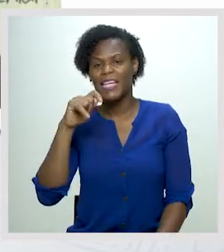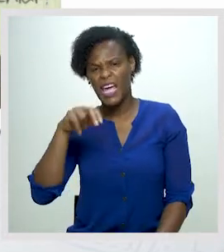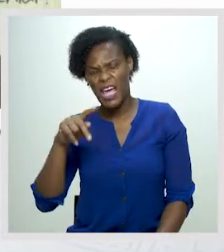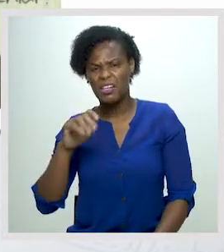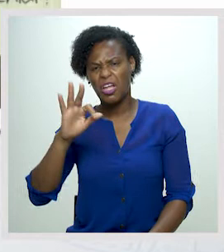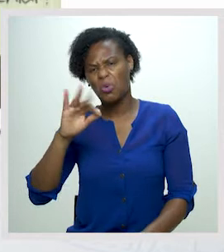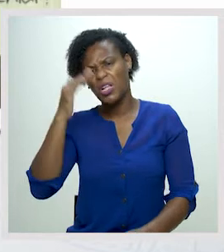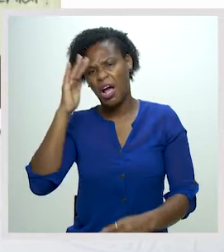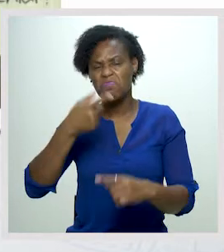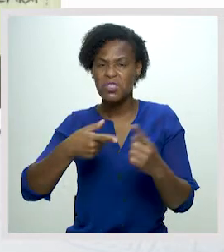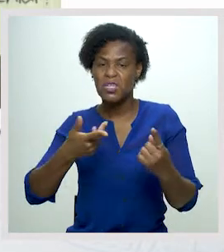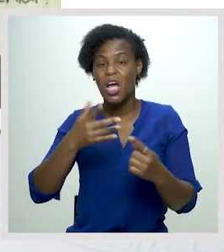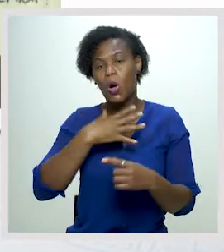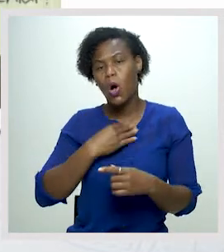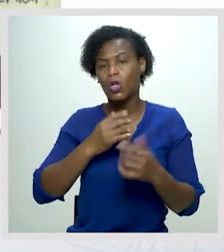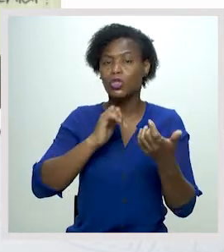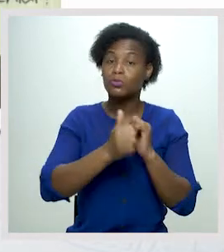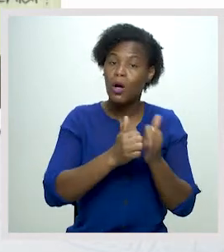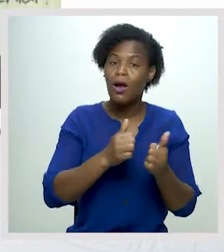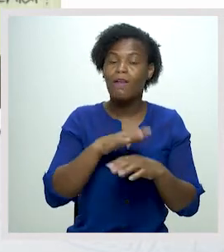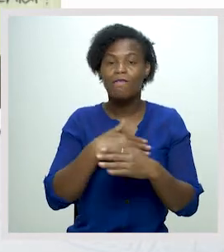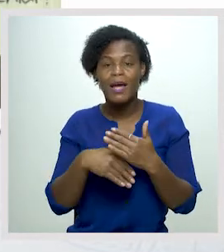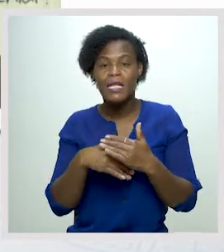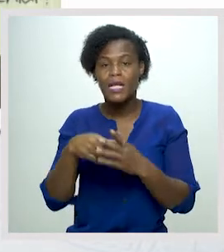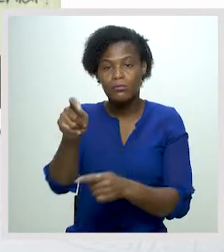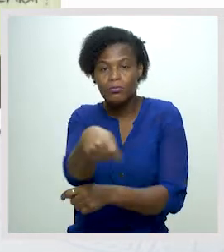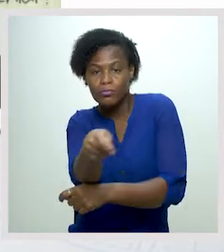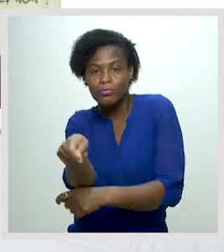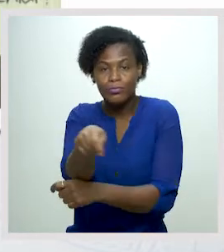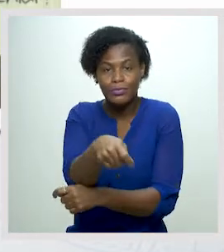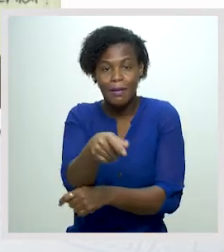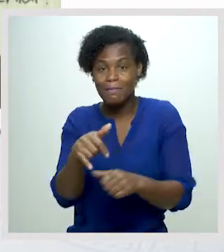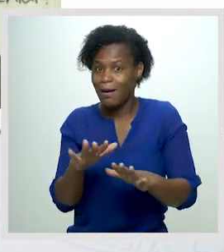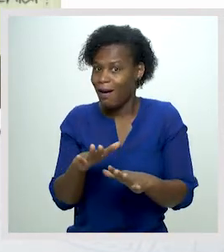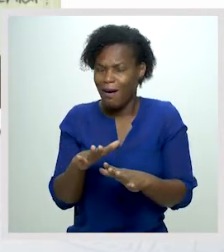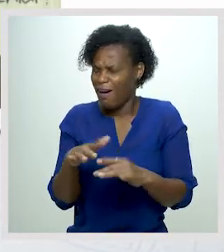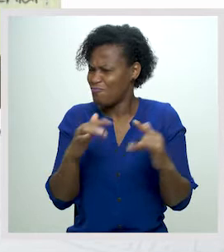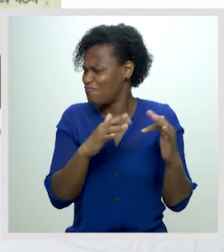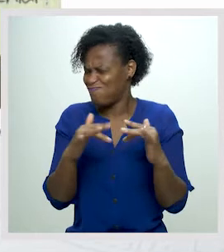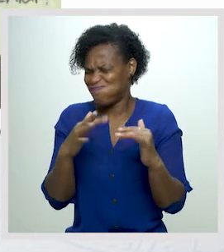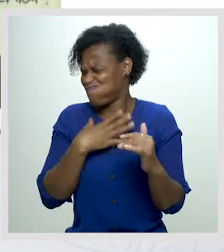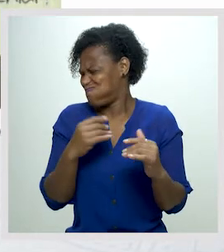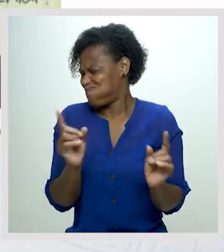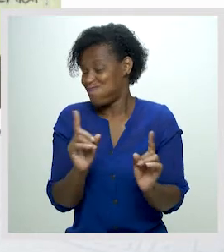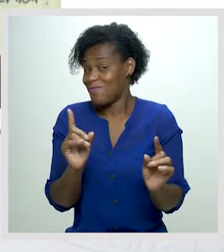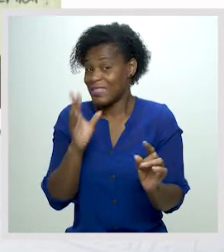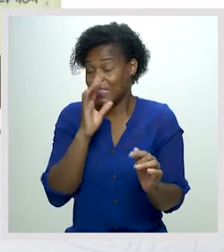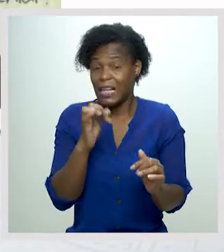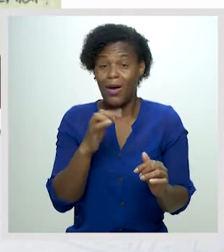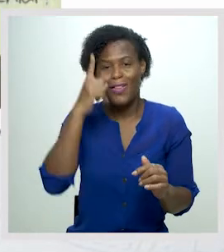demi. J'aime le sport et je fais de l'escrime. Mais je déteste le foot.